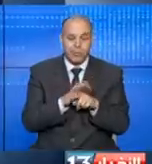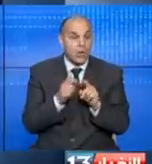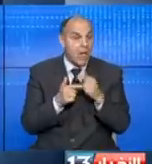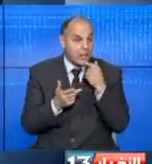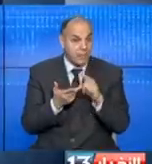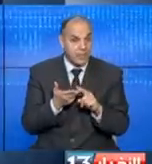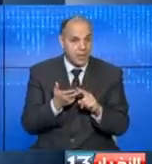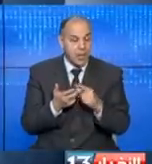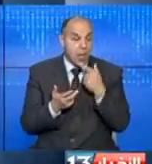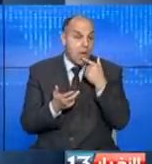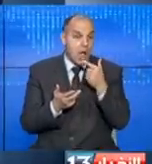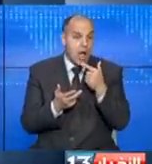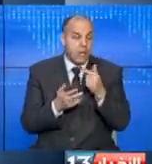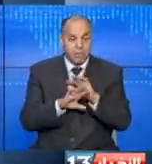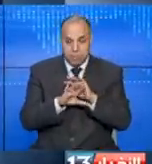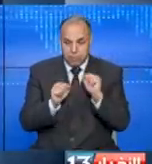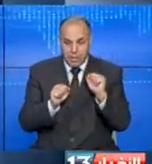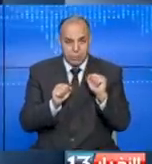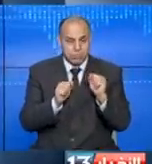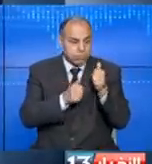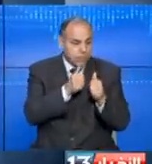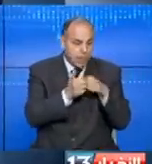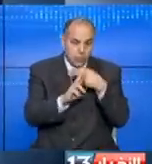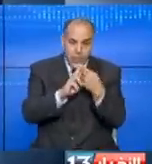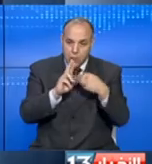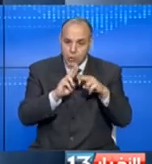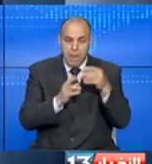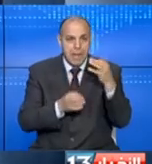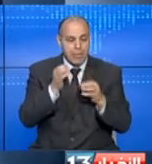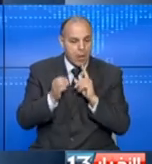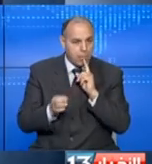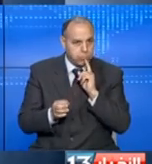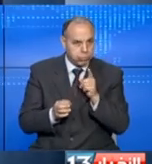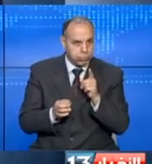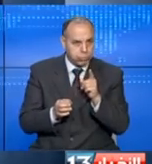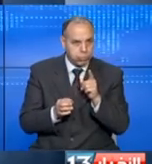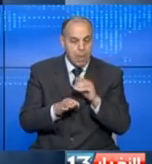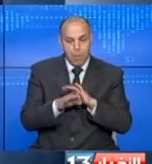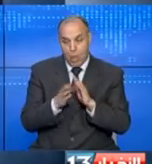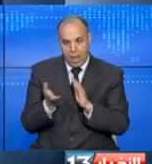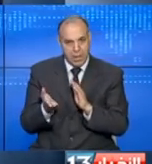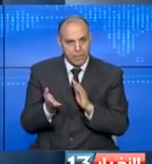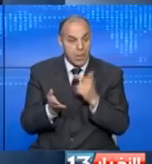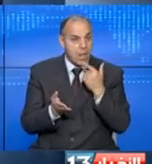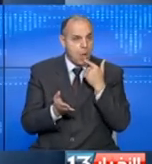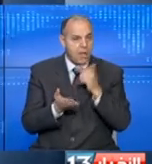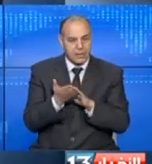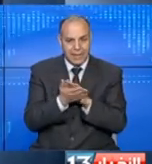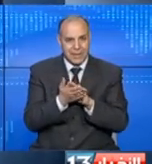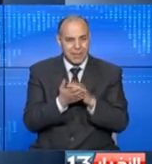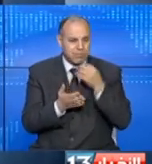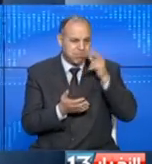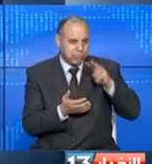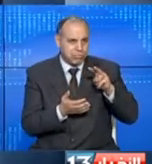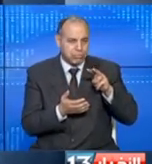وعلى اثر الانتهاء من الاختبارات التي ادنت المحكمه باجرائها حول القضيه وقد تعذر على الناطق